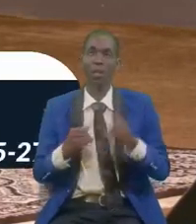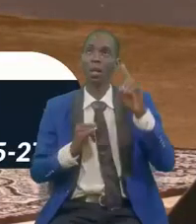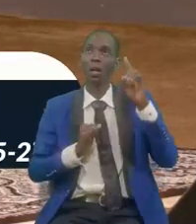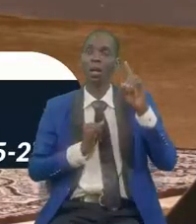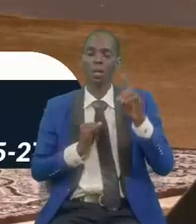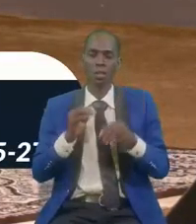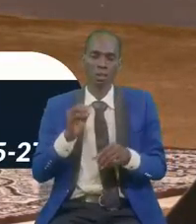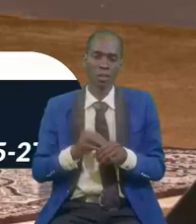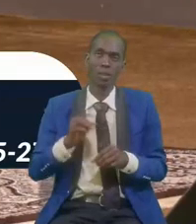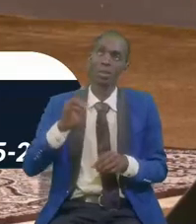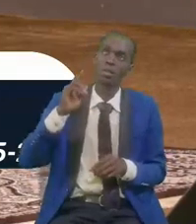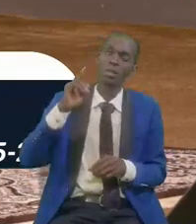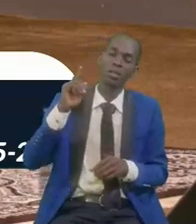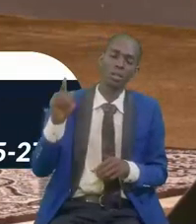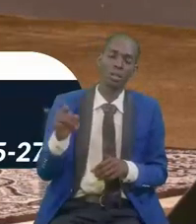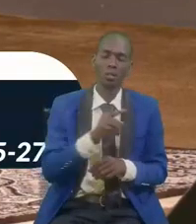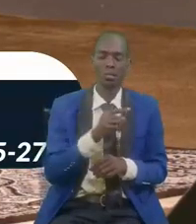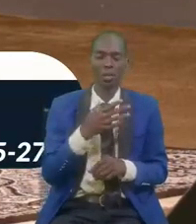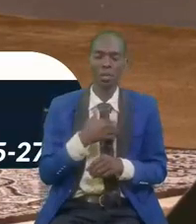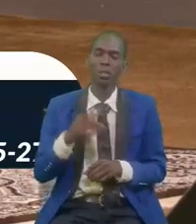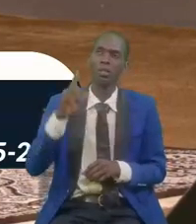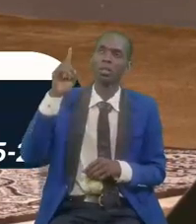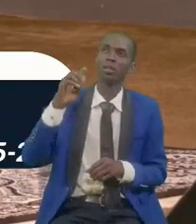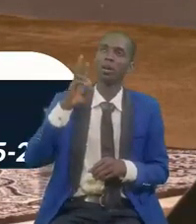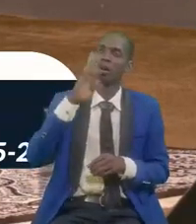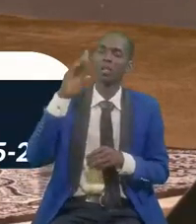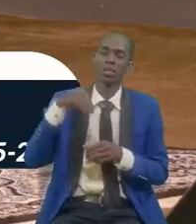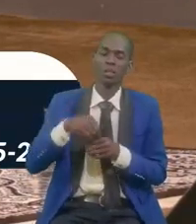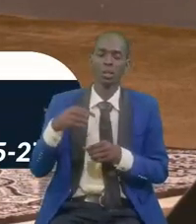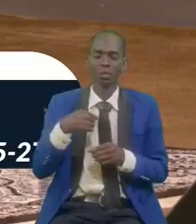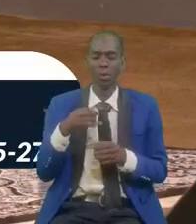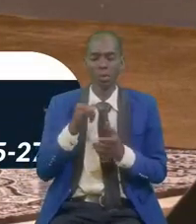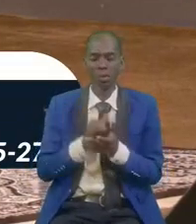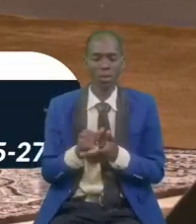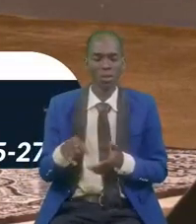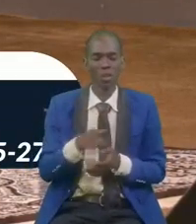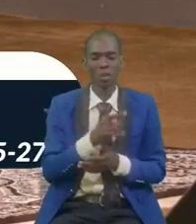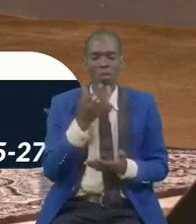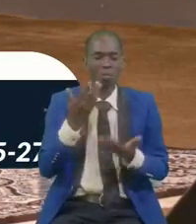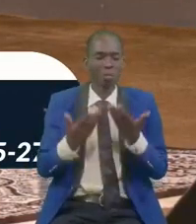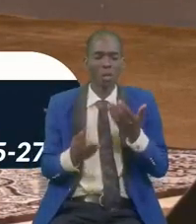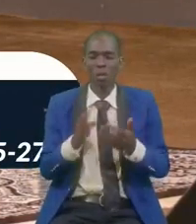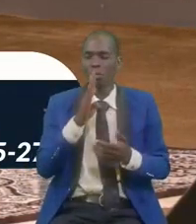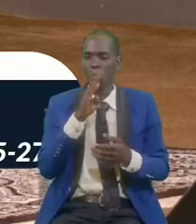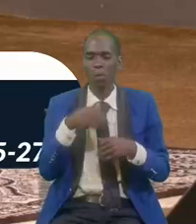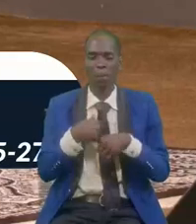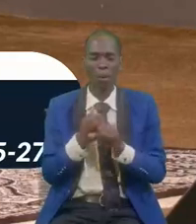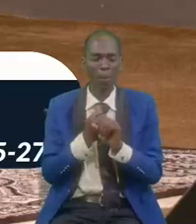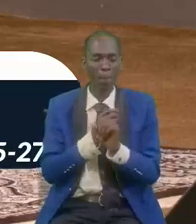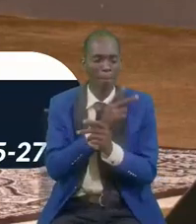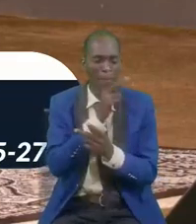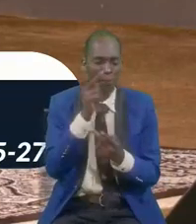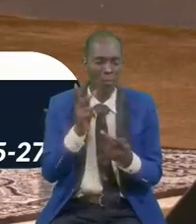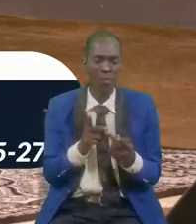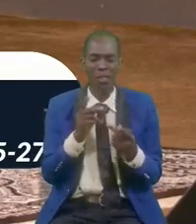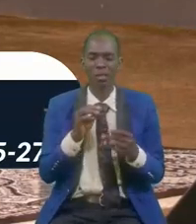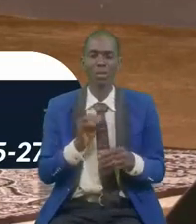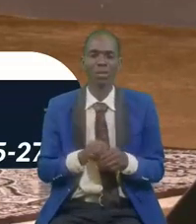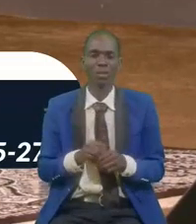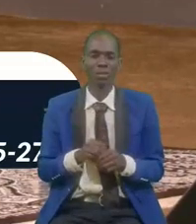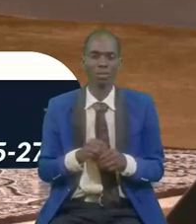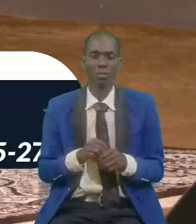Moi en eux et toi en moi, afin qu'ils soient parfaitement un. Et